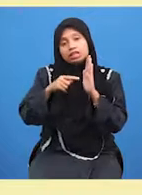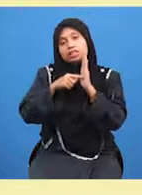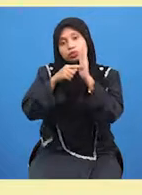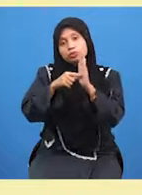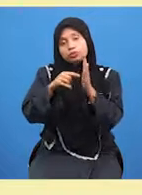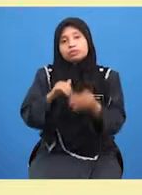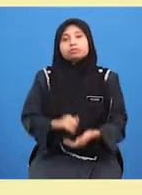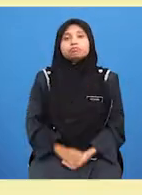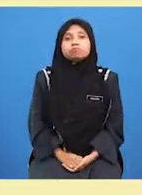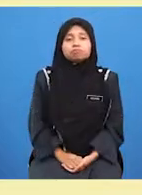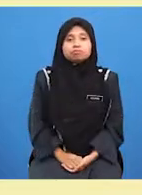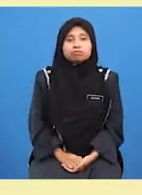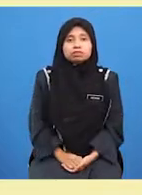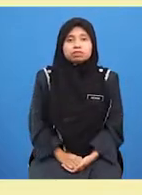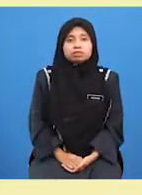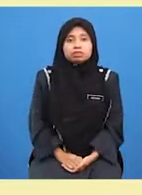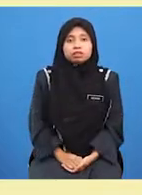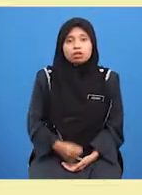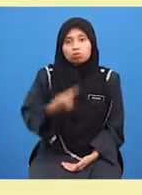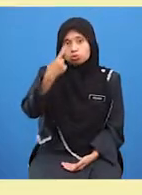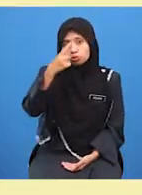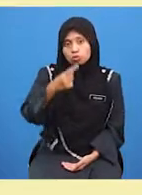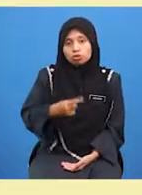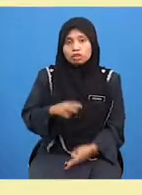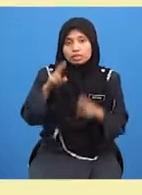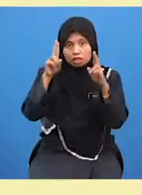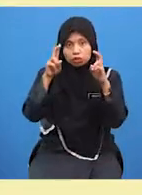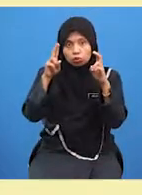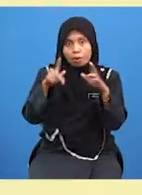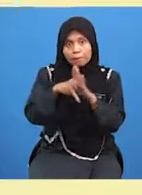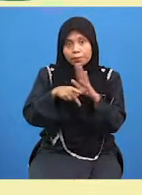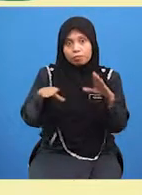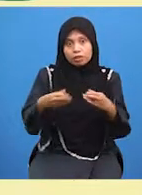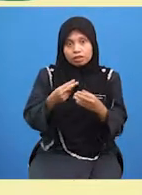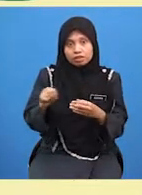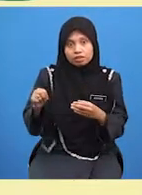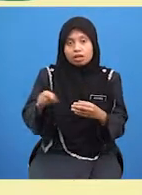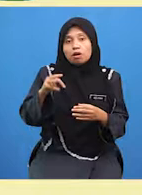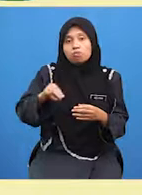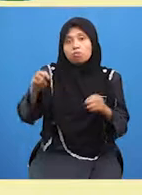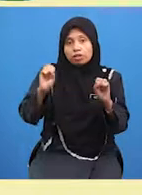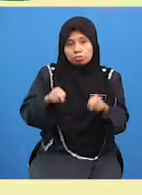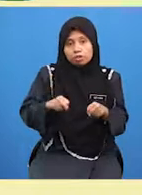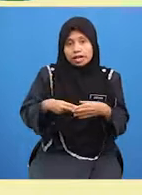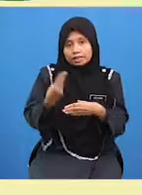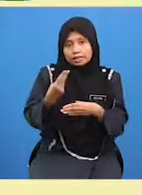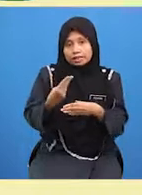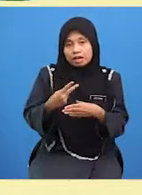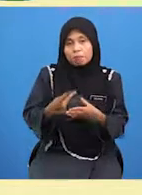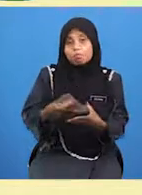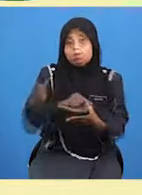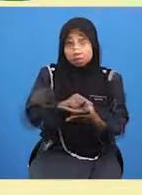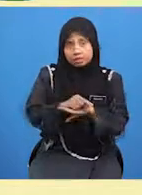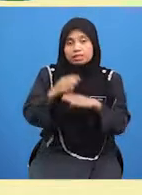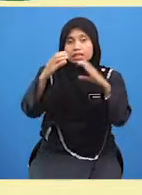skrin. Bagi topik reka bentuk pembuatan, murid boleh menghasilkan produk yang